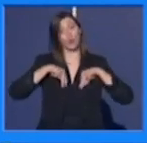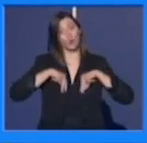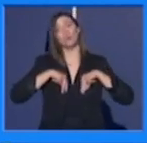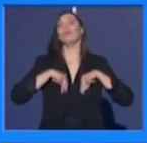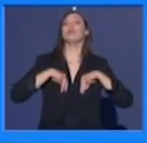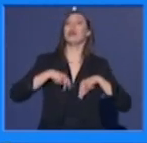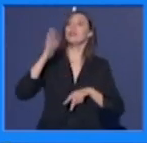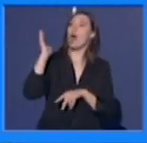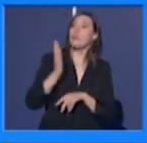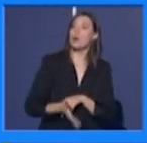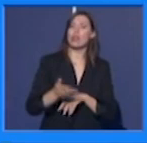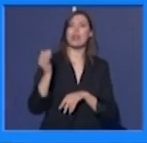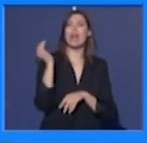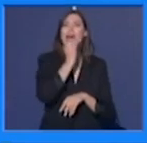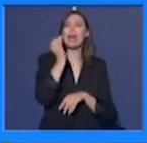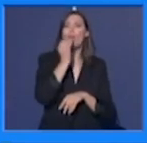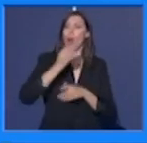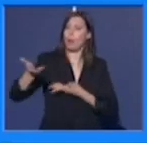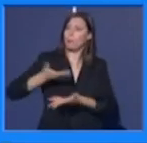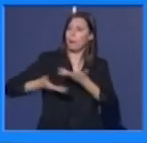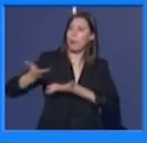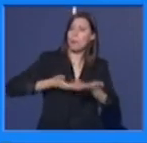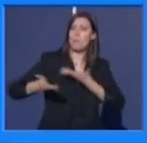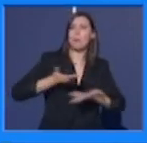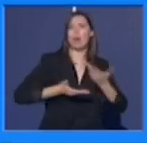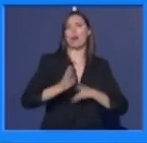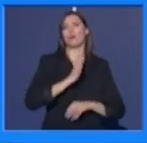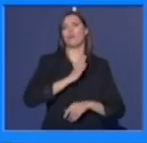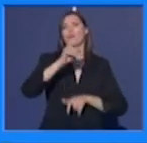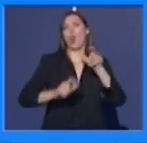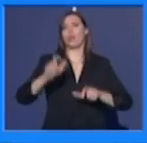θέση να εξυπηρετεί γρήγορα, αποτελεσματικά και κυρίως ψηφιακά τον πολίτη.